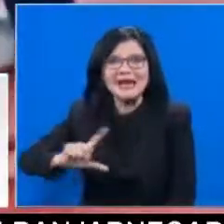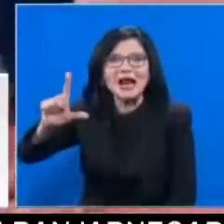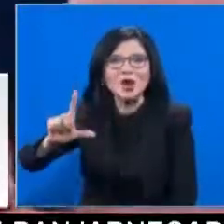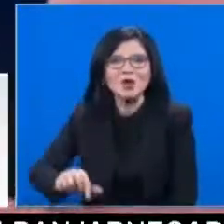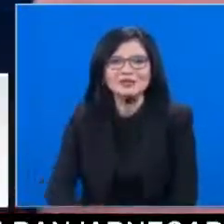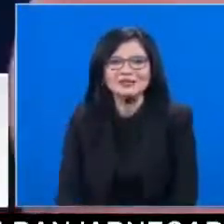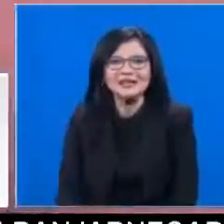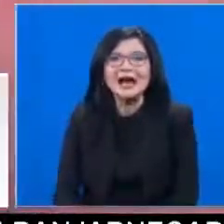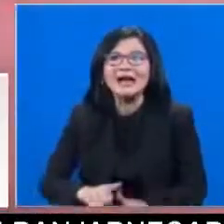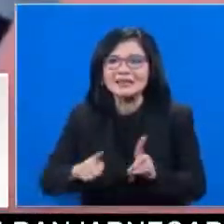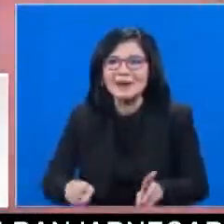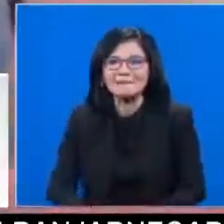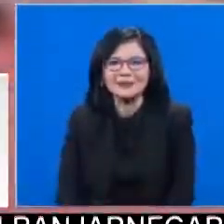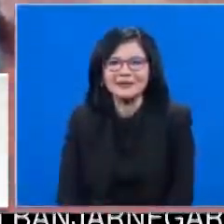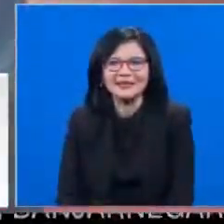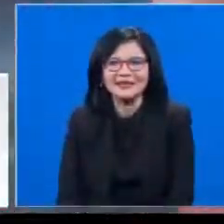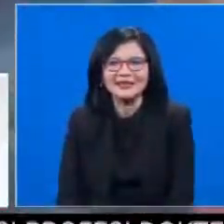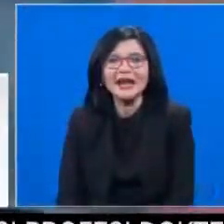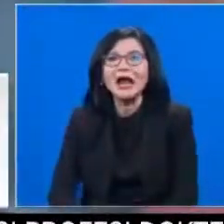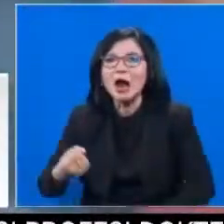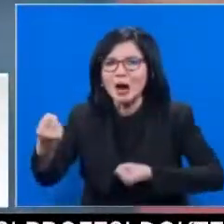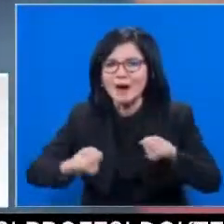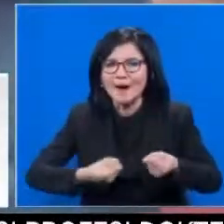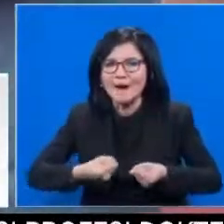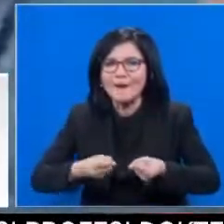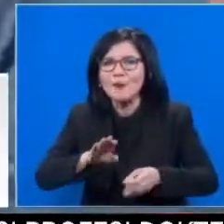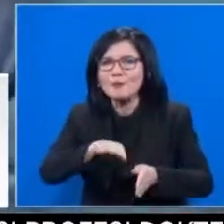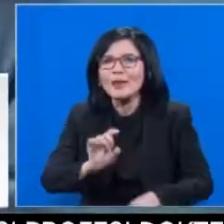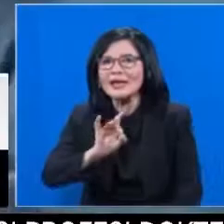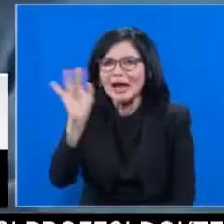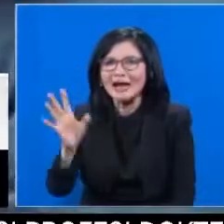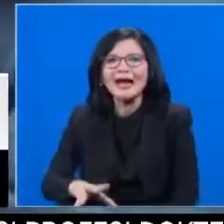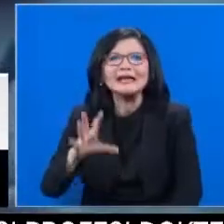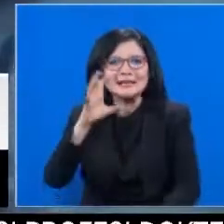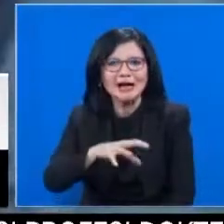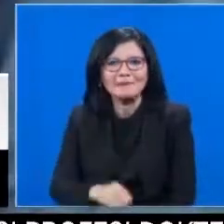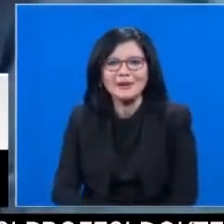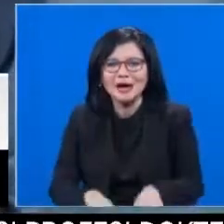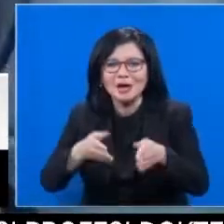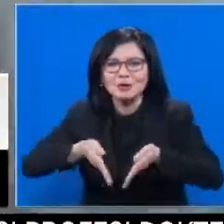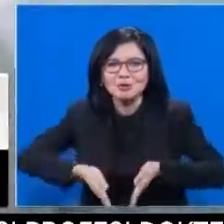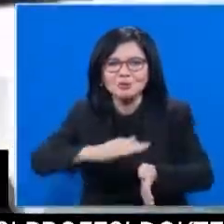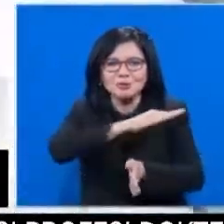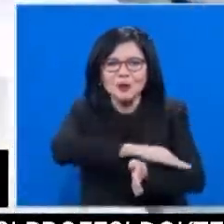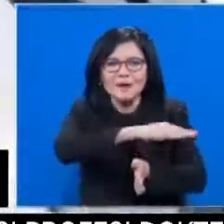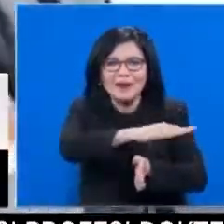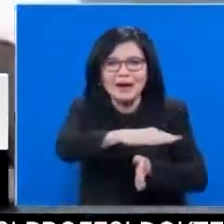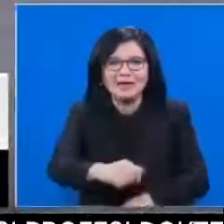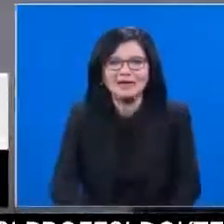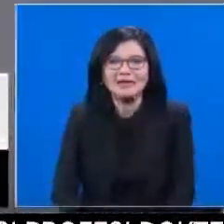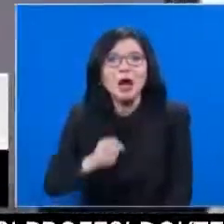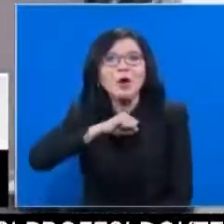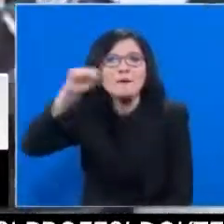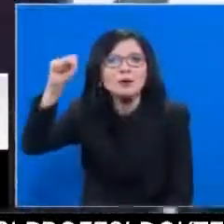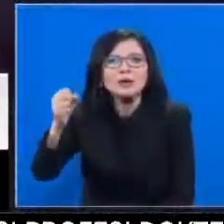derek, namun tidak dengan sejumlah pengendara lain. Pemilik kendaraan yang kedapatan memarkir mobilnya di bahu jalan melayangkan protes